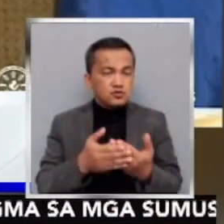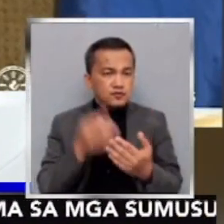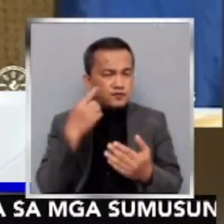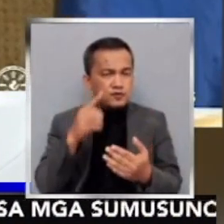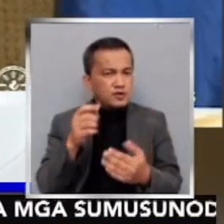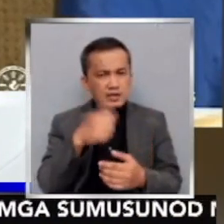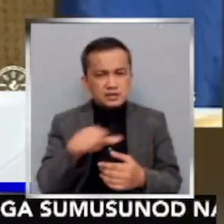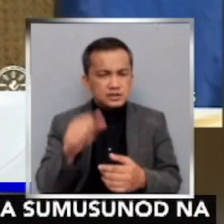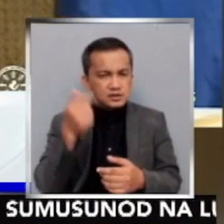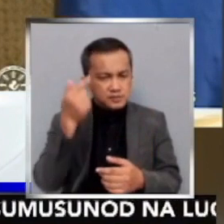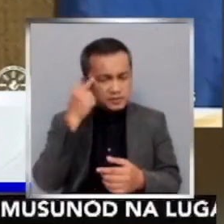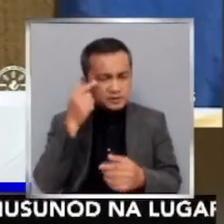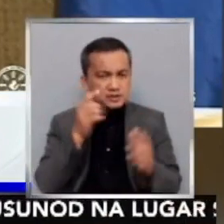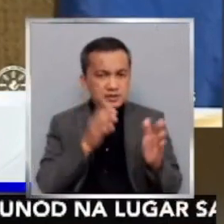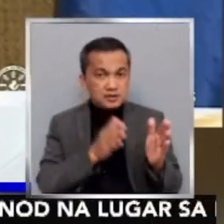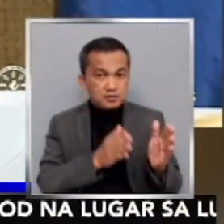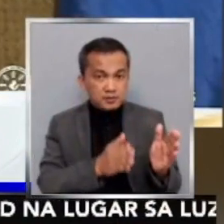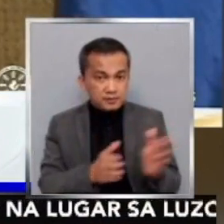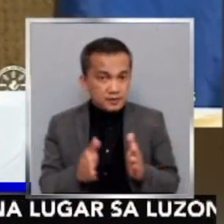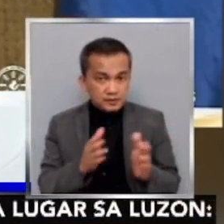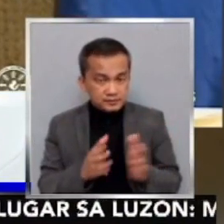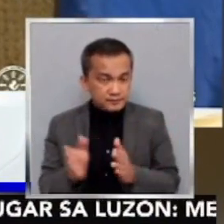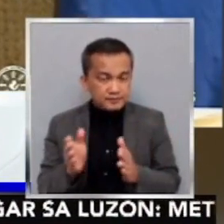to prepare the